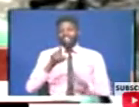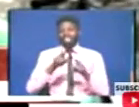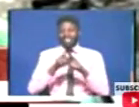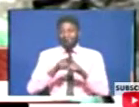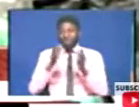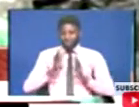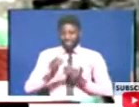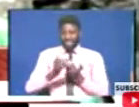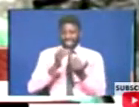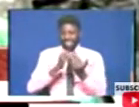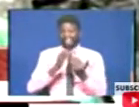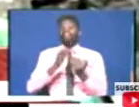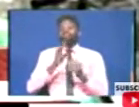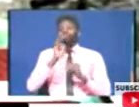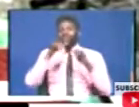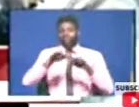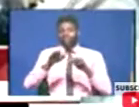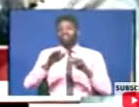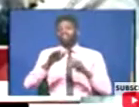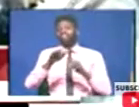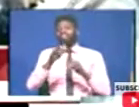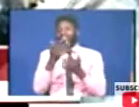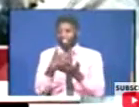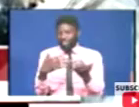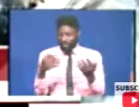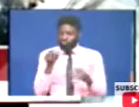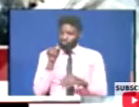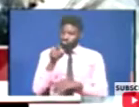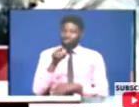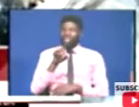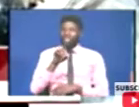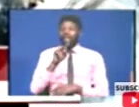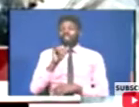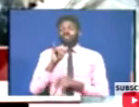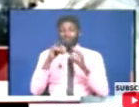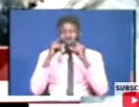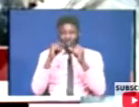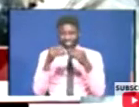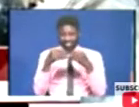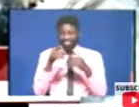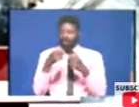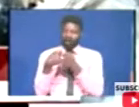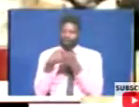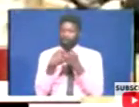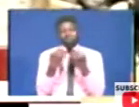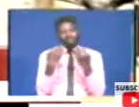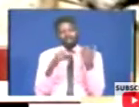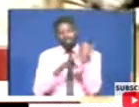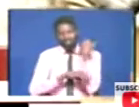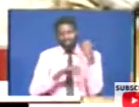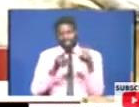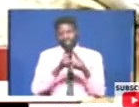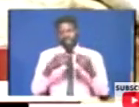Watamu Dudley Kiluhula, huku wakisema taka za plastiki zimekuwa changamoto kwa mataifa mengi, huku tani